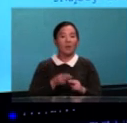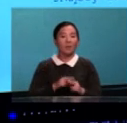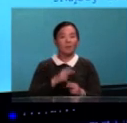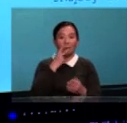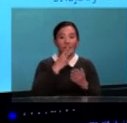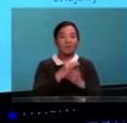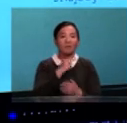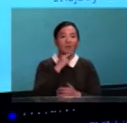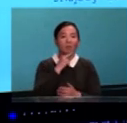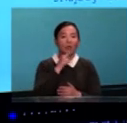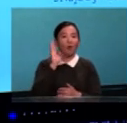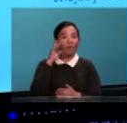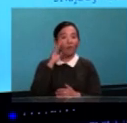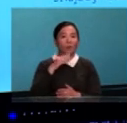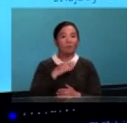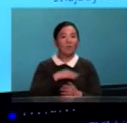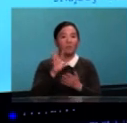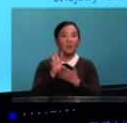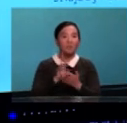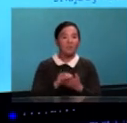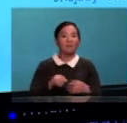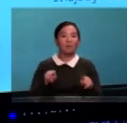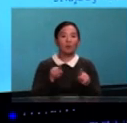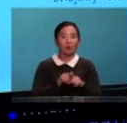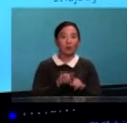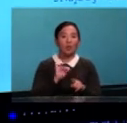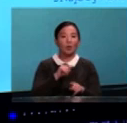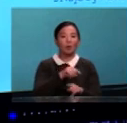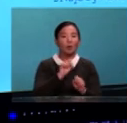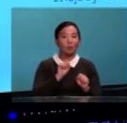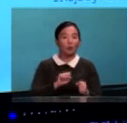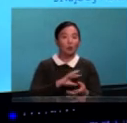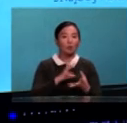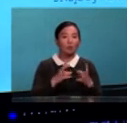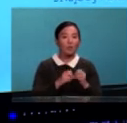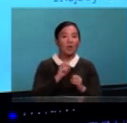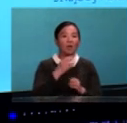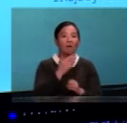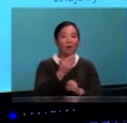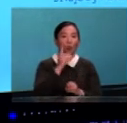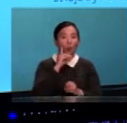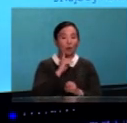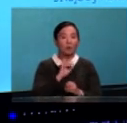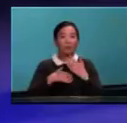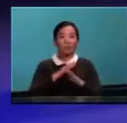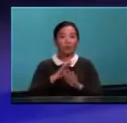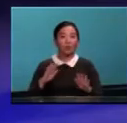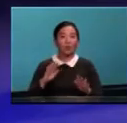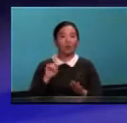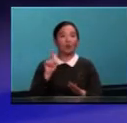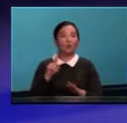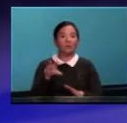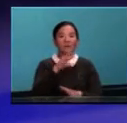обратите внимание, воду мы переписываем тоже. И ее можно суммировать, как вам удобно, а можно просто переписать, чтобы